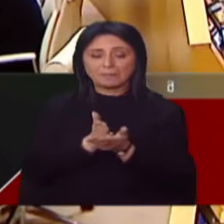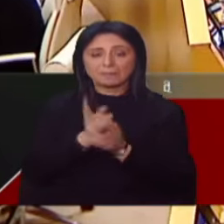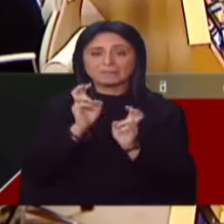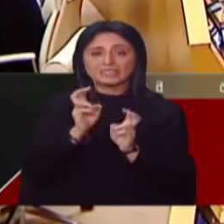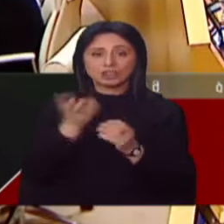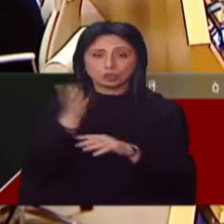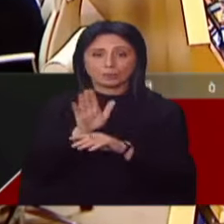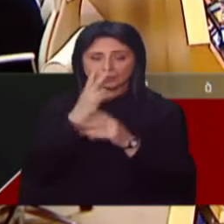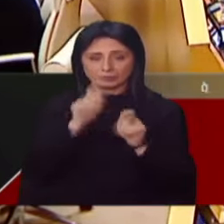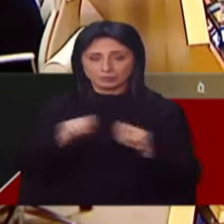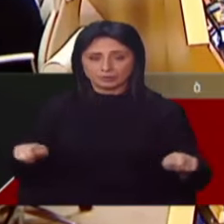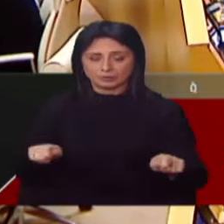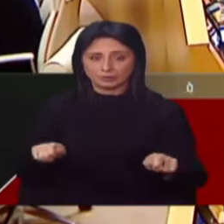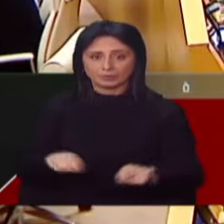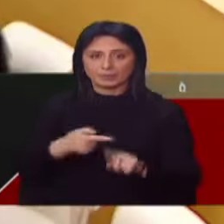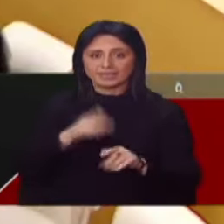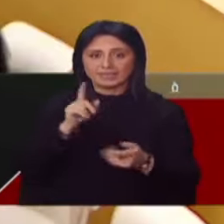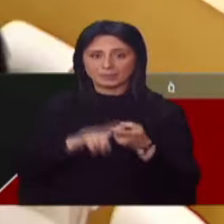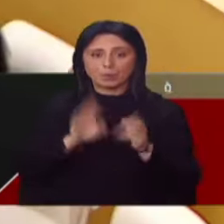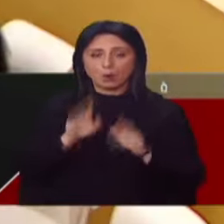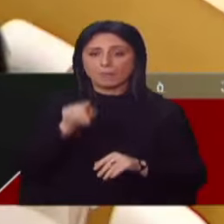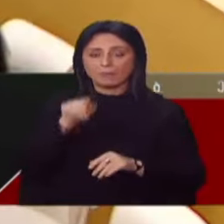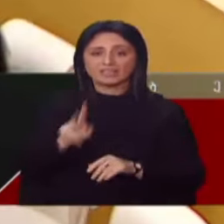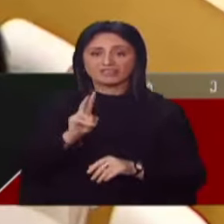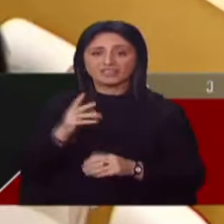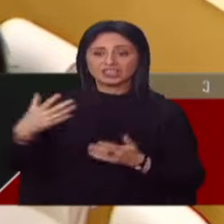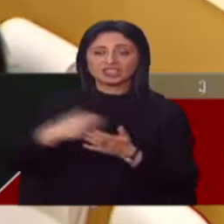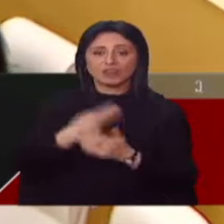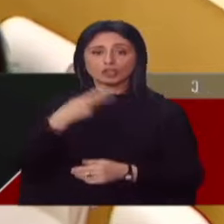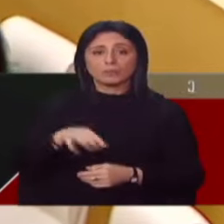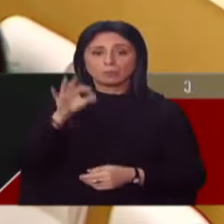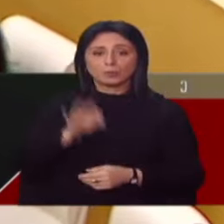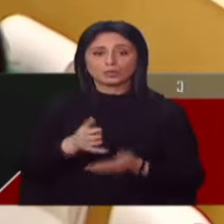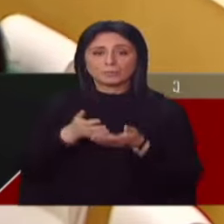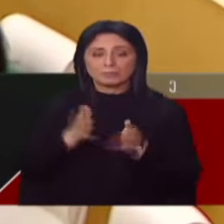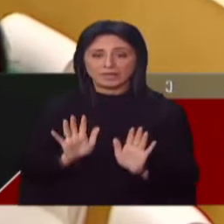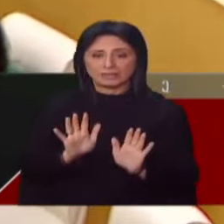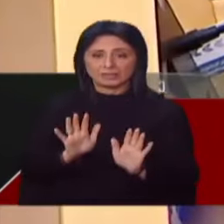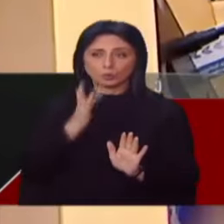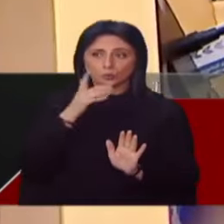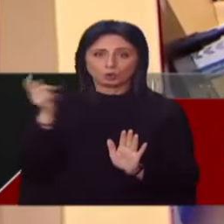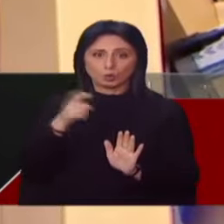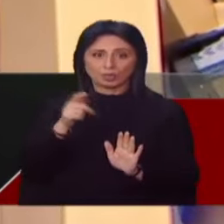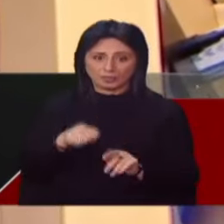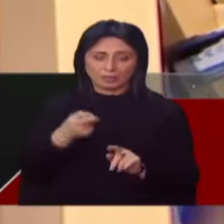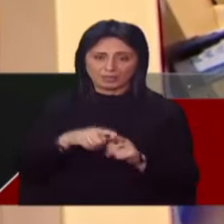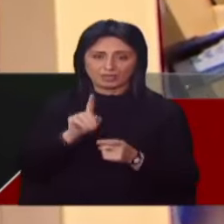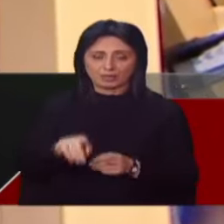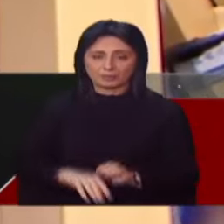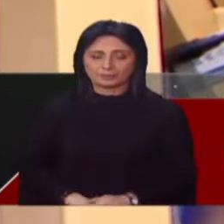მიზნობრიობის წარდგენას ავალდებულებს. ეს ეხება მხოლოდ მათ, რომელთა შემოსავლის 20%-ზე მეტი უცხოეთიდან